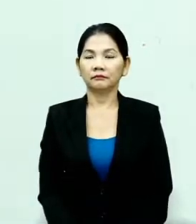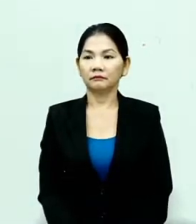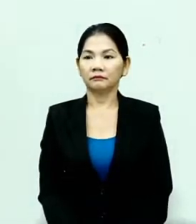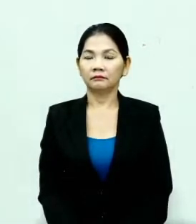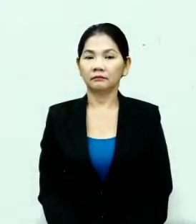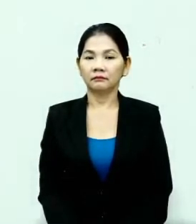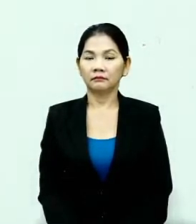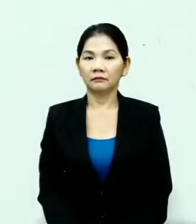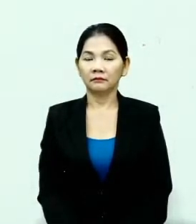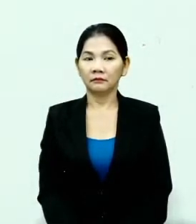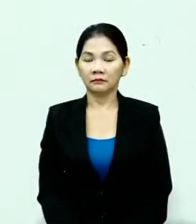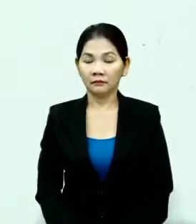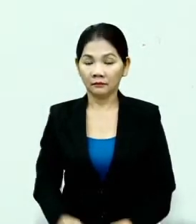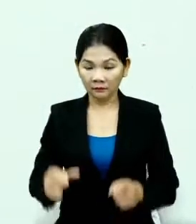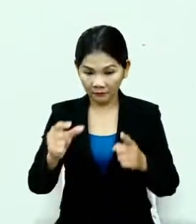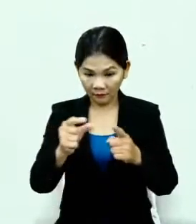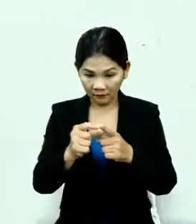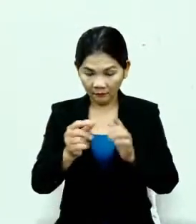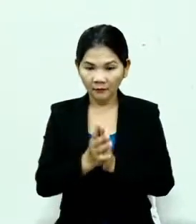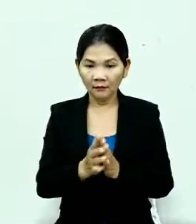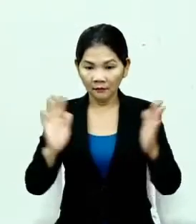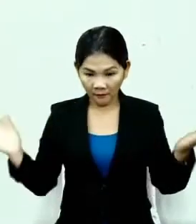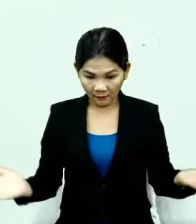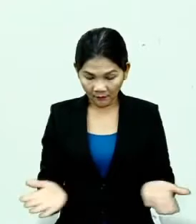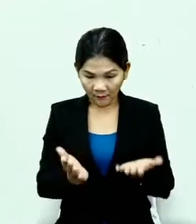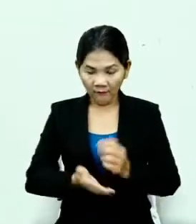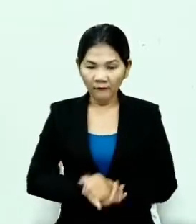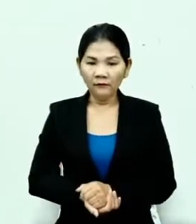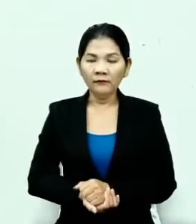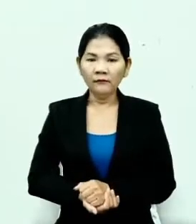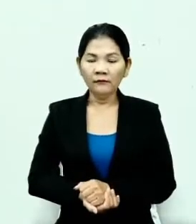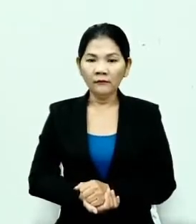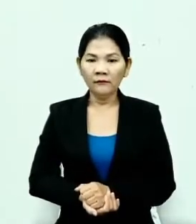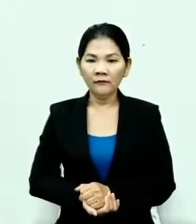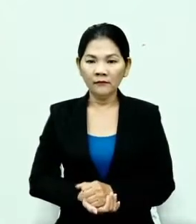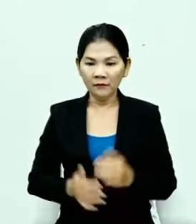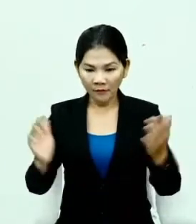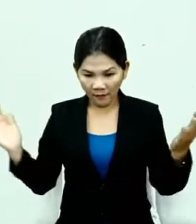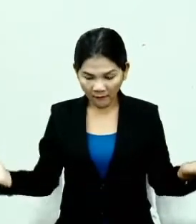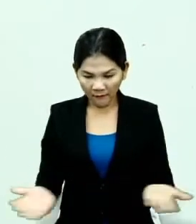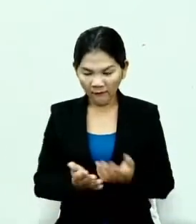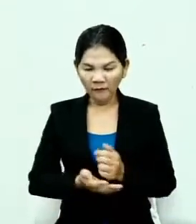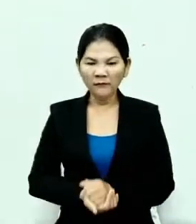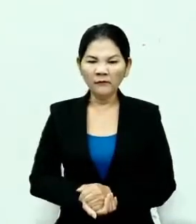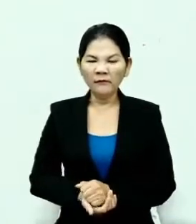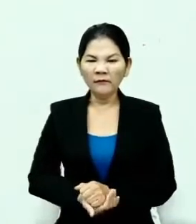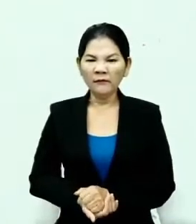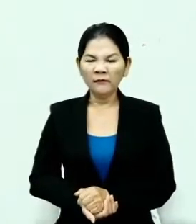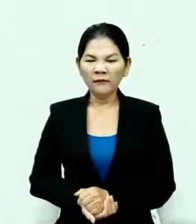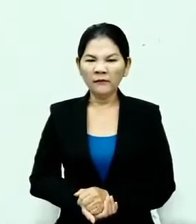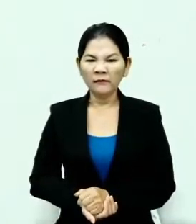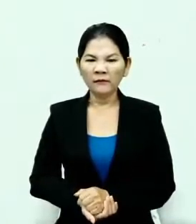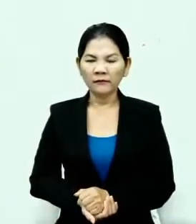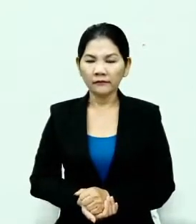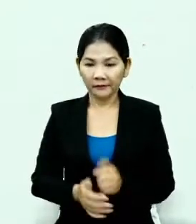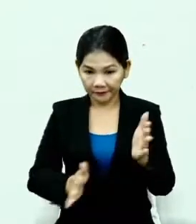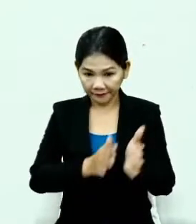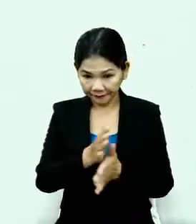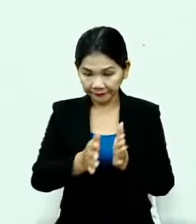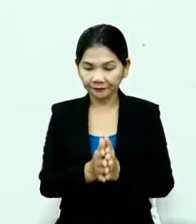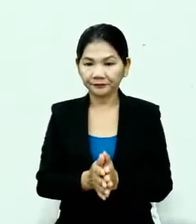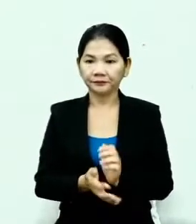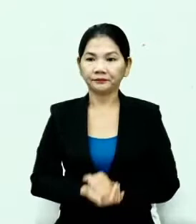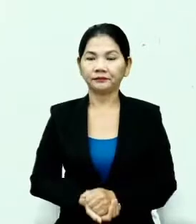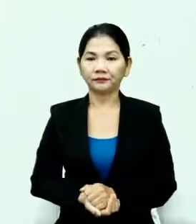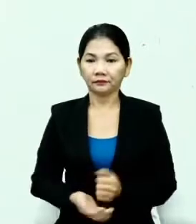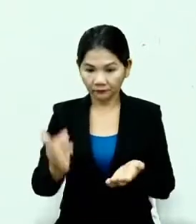Chà, chắc bạn biện mùi tiết hai cứ nai nóm. Chà, mà đoàn tiết ná. Nai nóm. Chà, ta lấy con an chứ mùi nè cừu mà